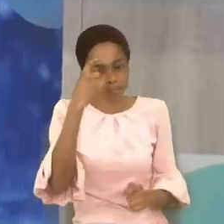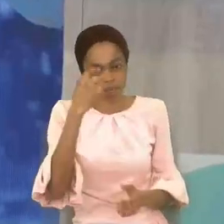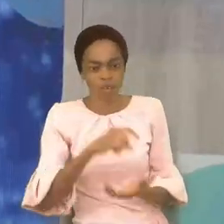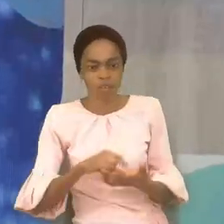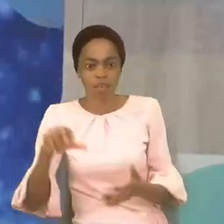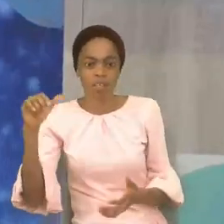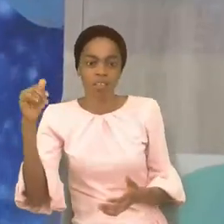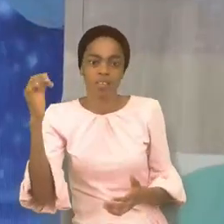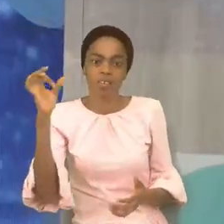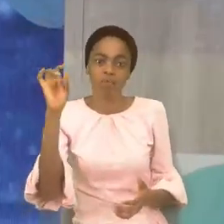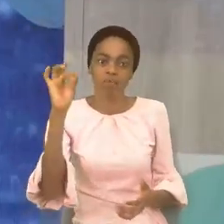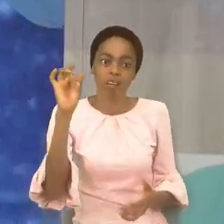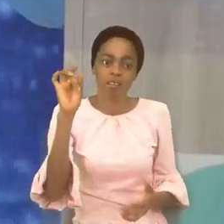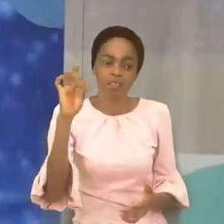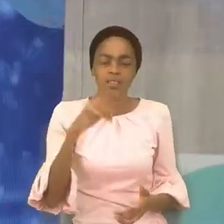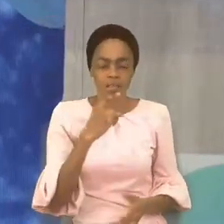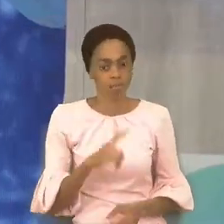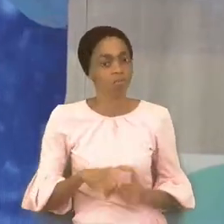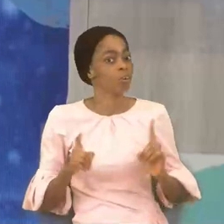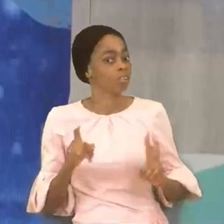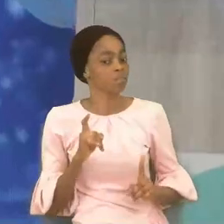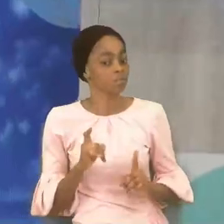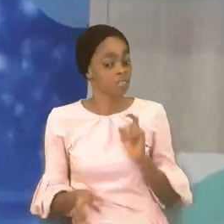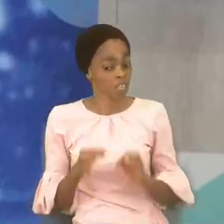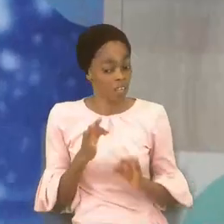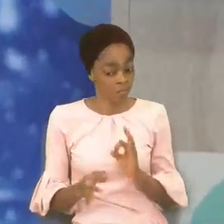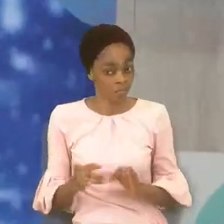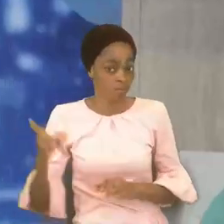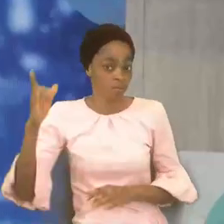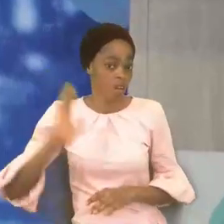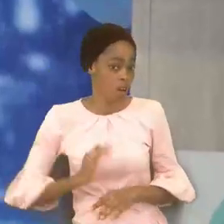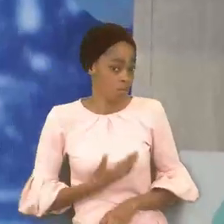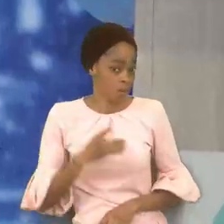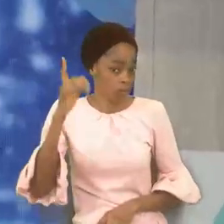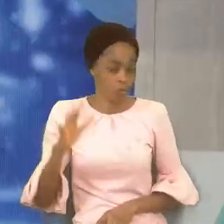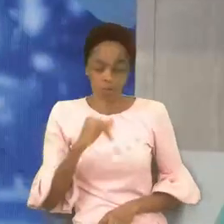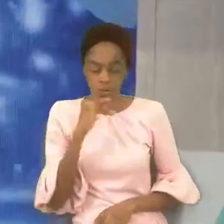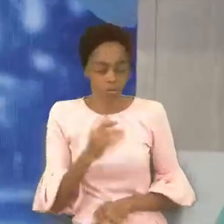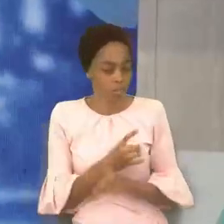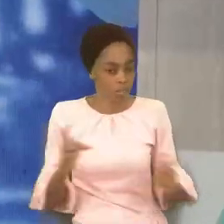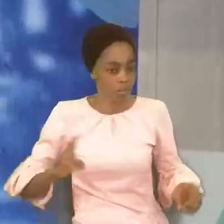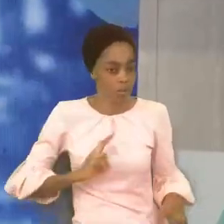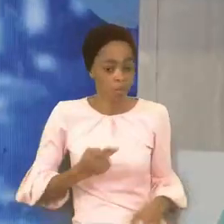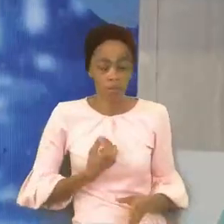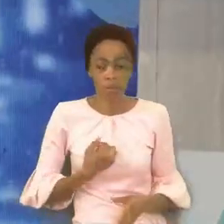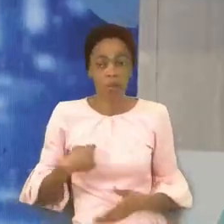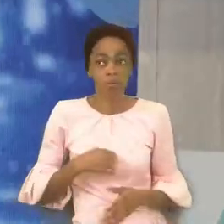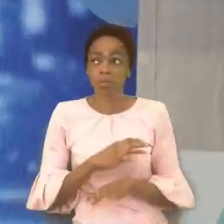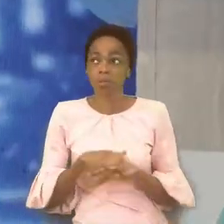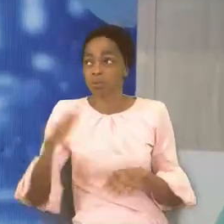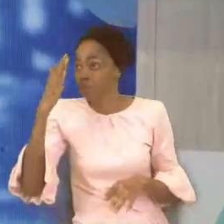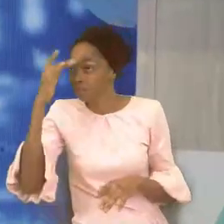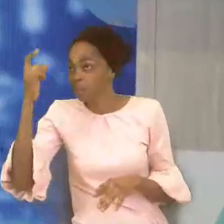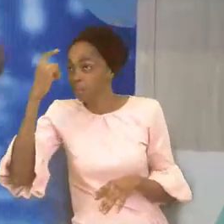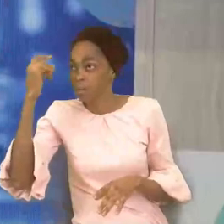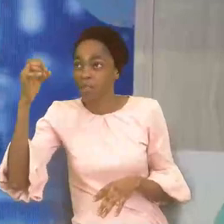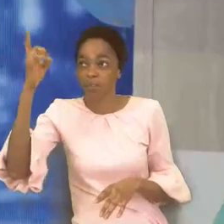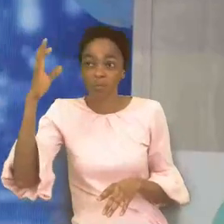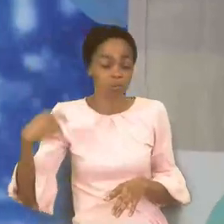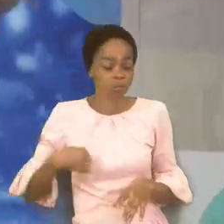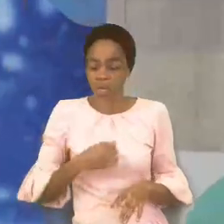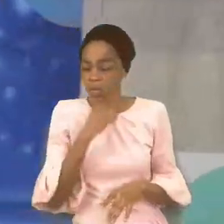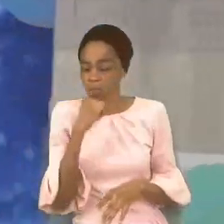18. Sache, s'il ne nous délivre pas, on ne connaît pas sa pensée, on n'est pas